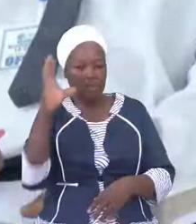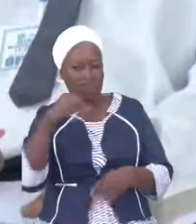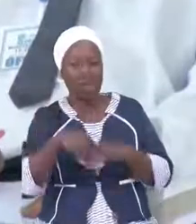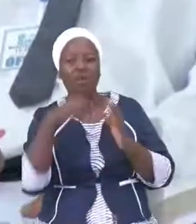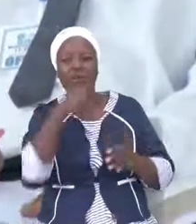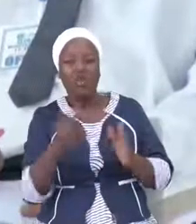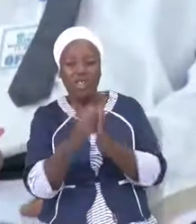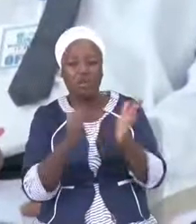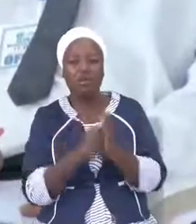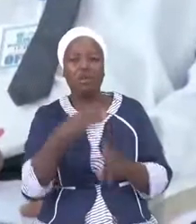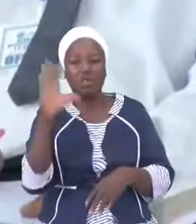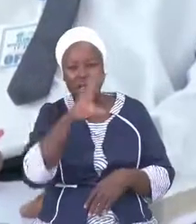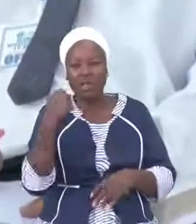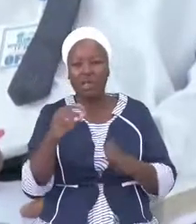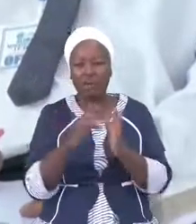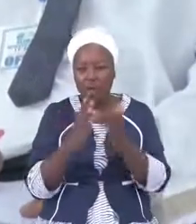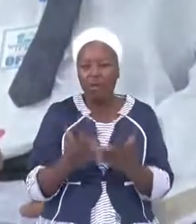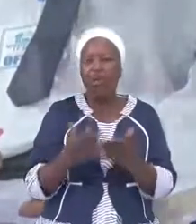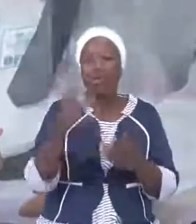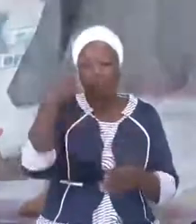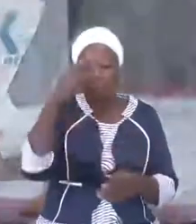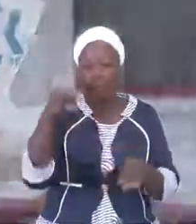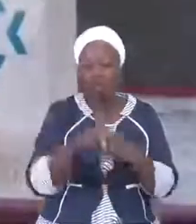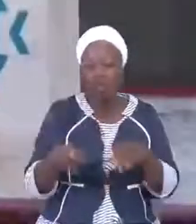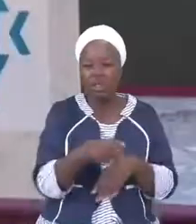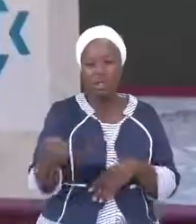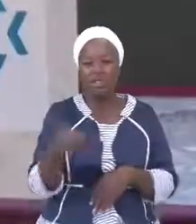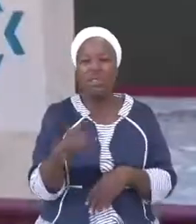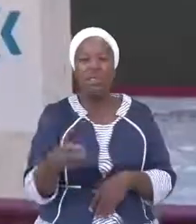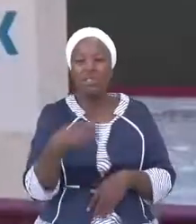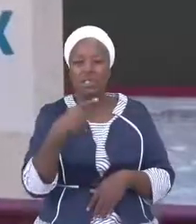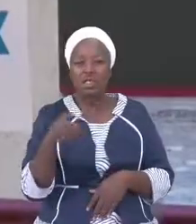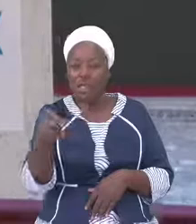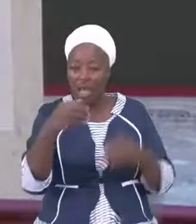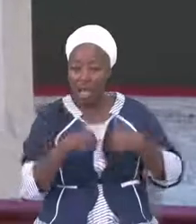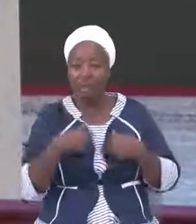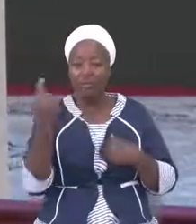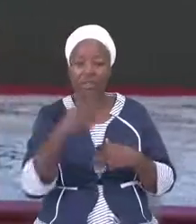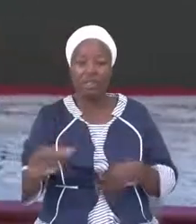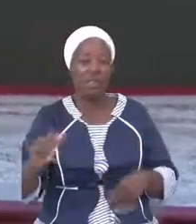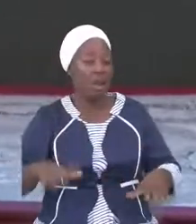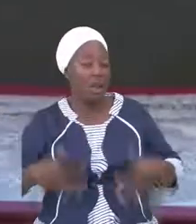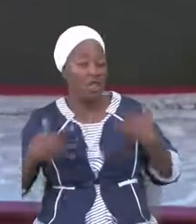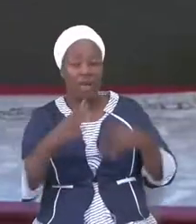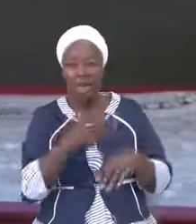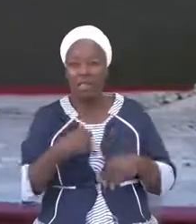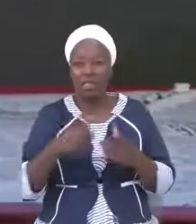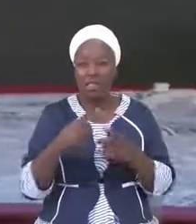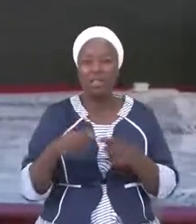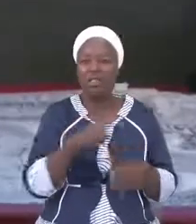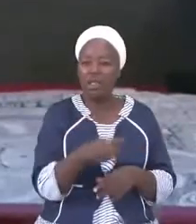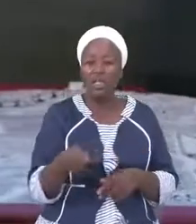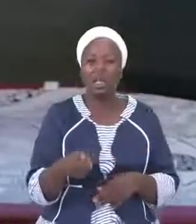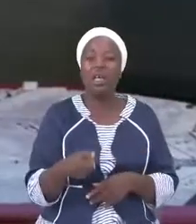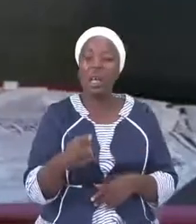Christ. Sondez les Écritures dans l'Ancien Testament, sondez les Écritures, parce